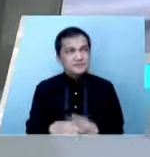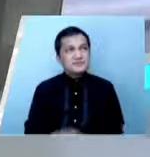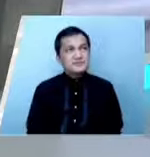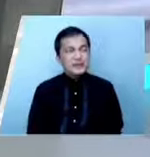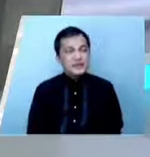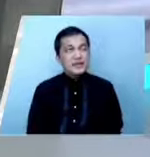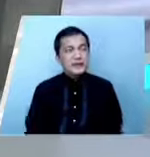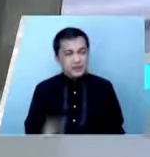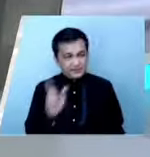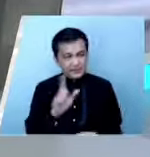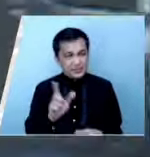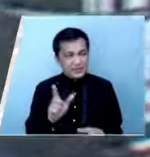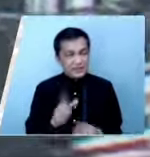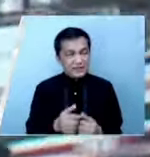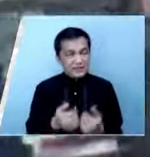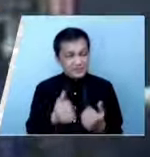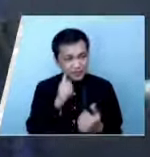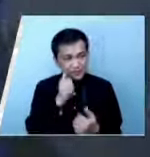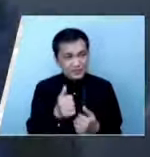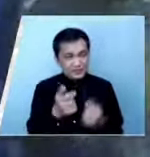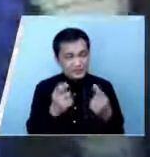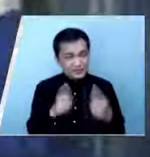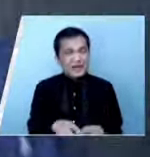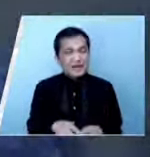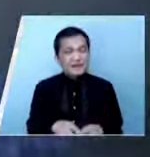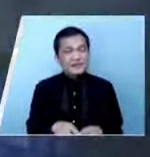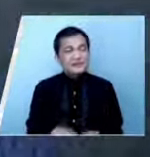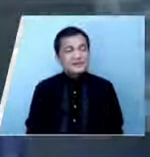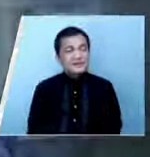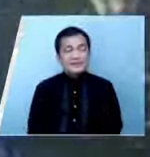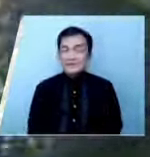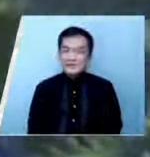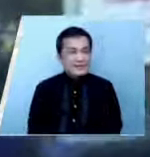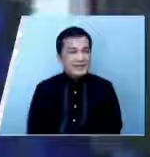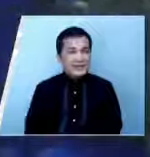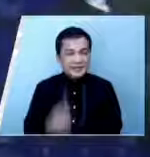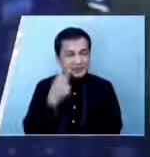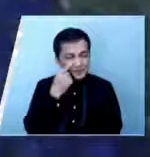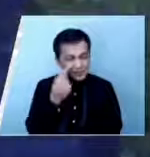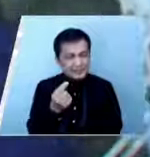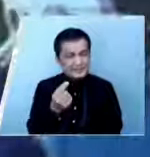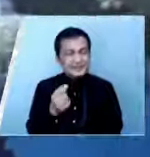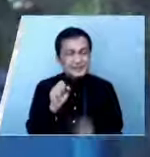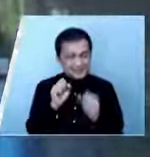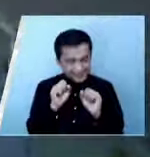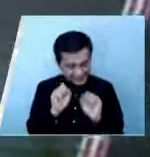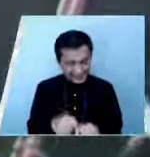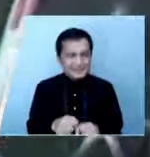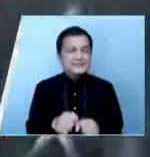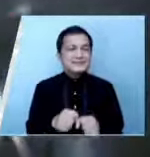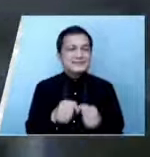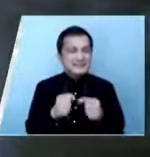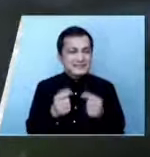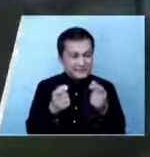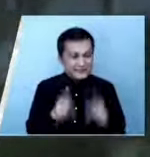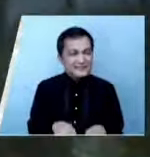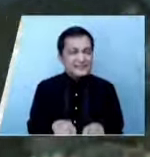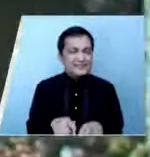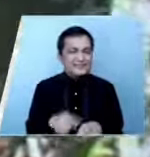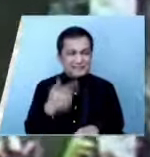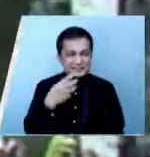nga, bukas na po, mangyayari na ang imposible, naging posible na po sa GMA